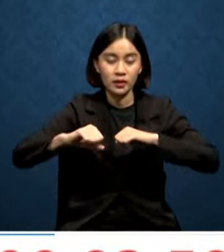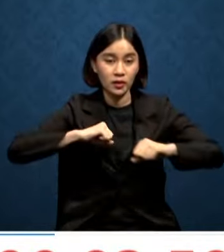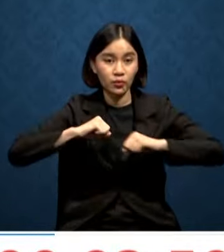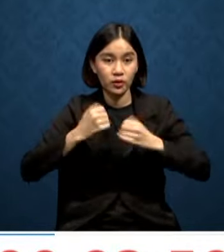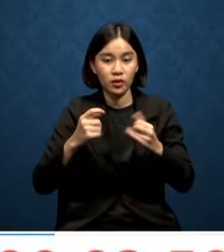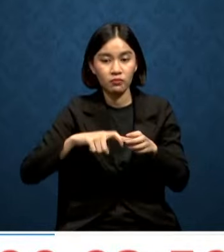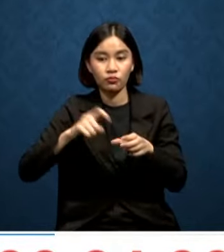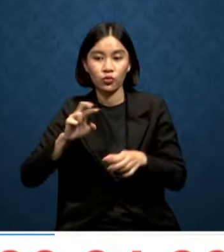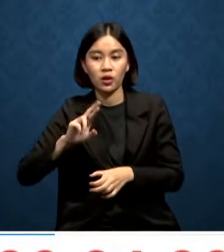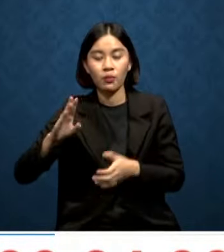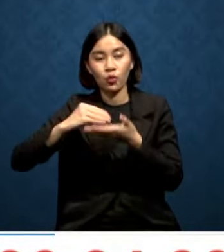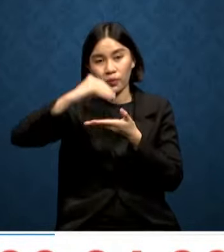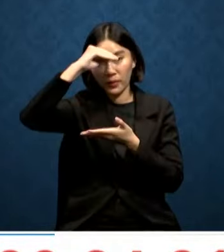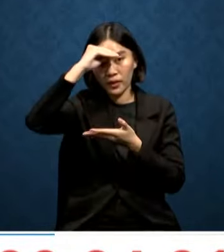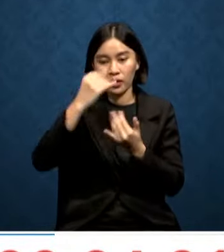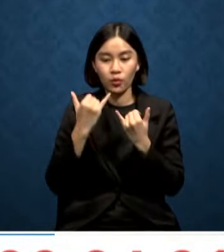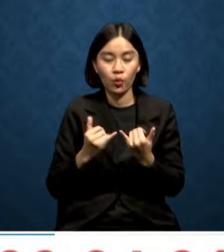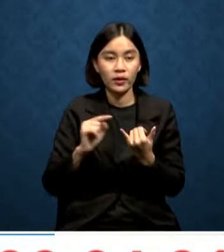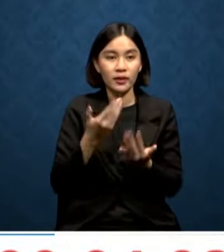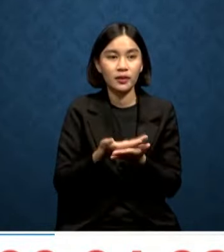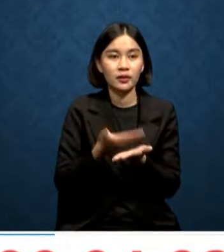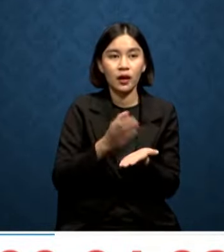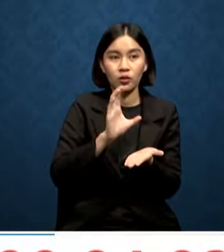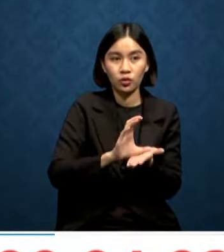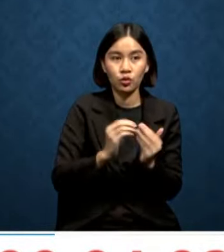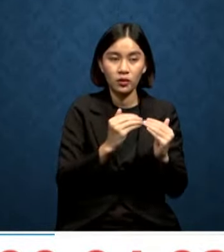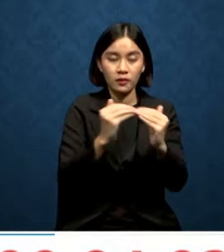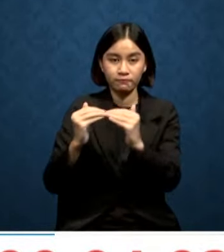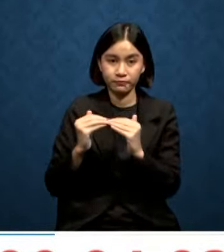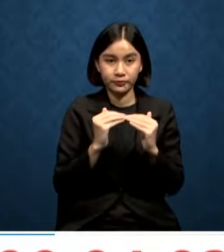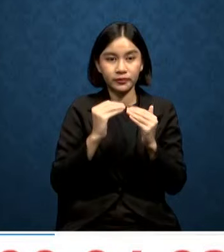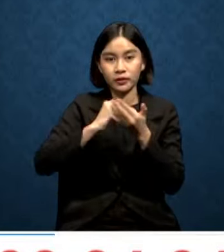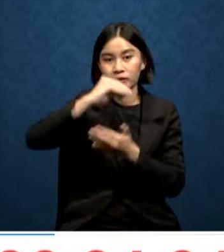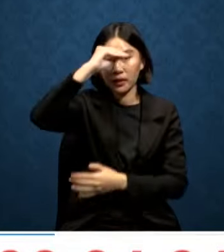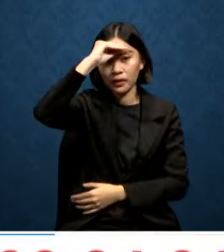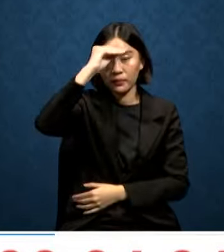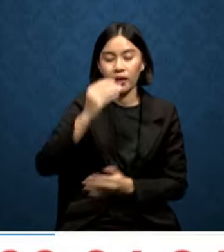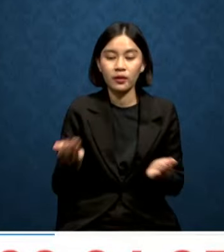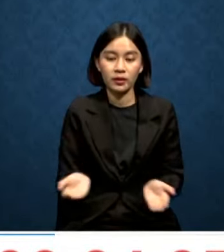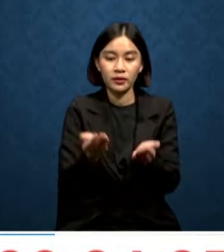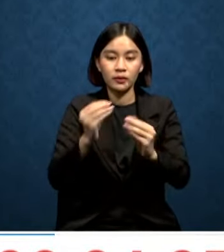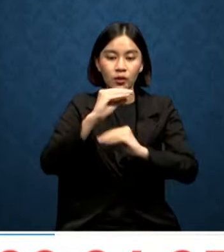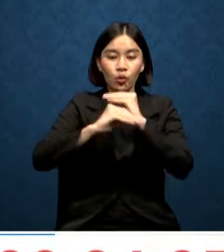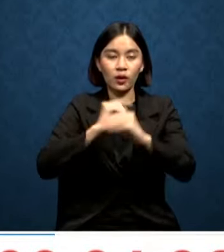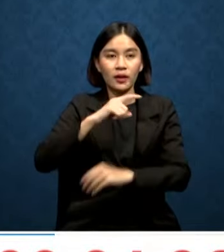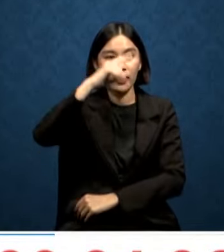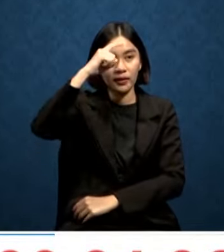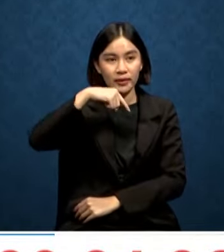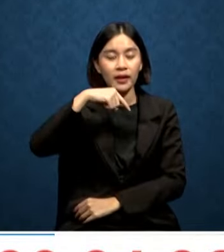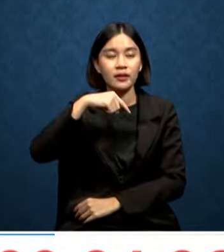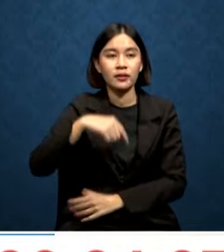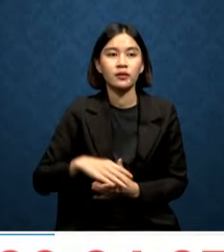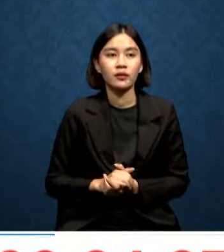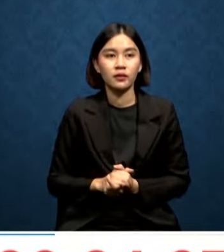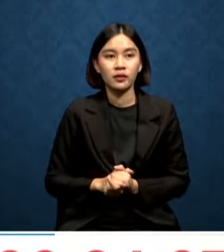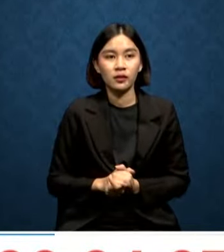ศึกษาซึ่งวันนี้เนี่ยเราก็ใช้กองทุนเพื่อความเสมอภาคทางการศึกษาครับขับดันโครงการที่เรียกว่า Thailand Zero